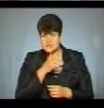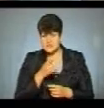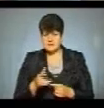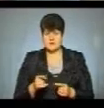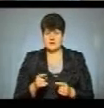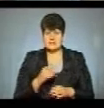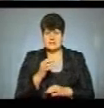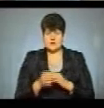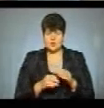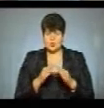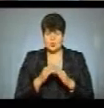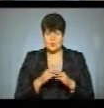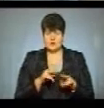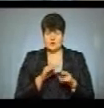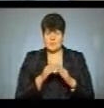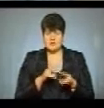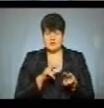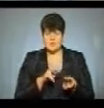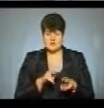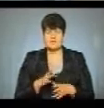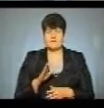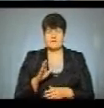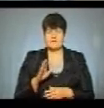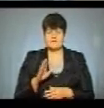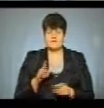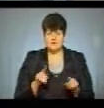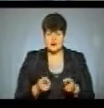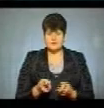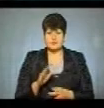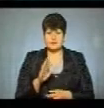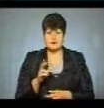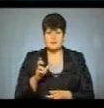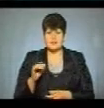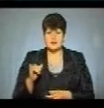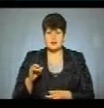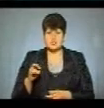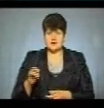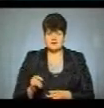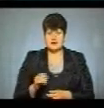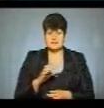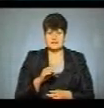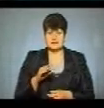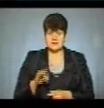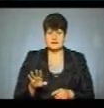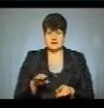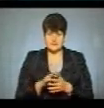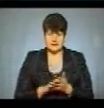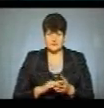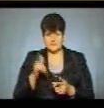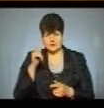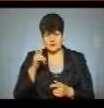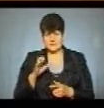під цілодобовим домашнім арештом Володимира Біляшевича. Сергій Терендех і надалі перебуватиме під вартою у Чортківському